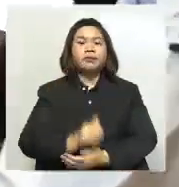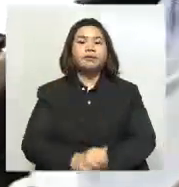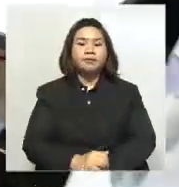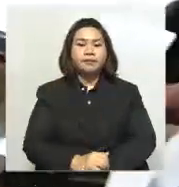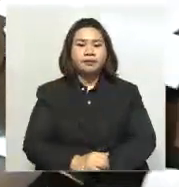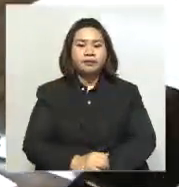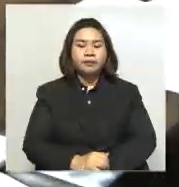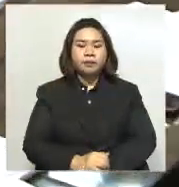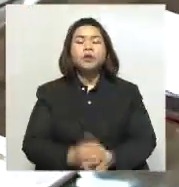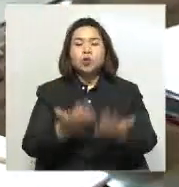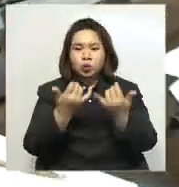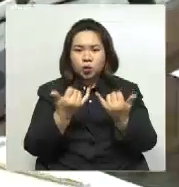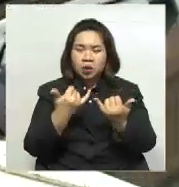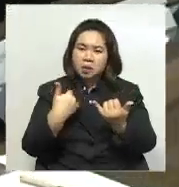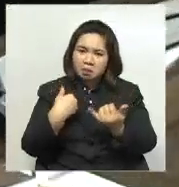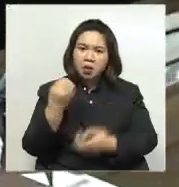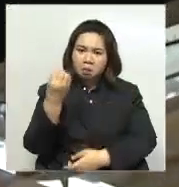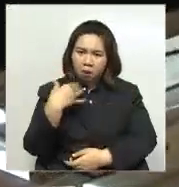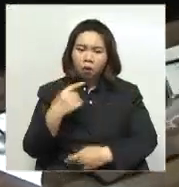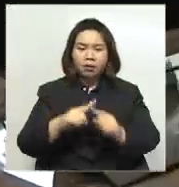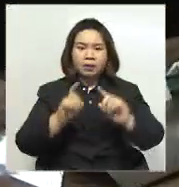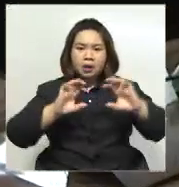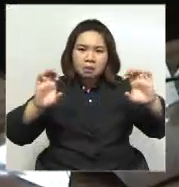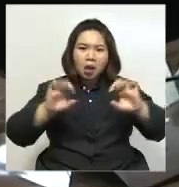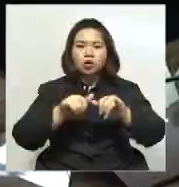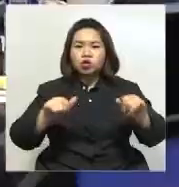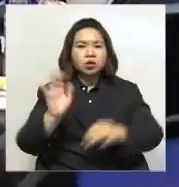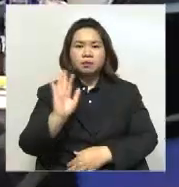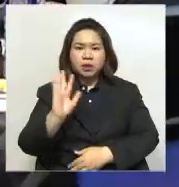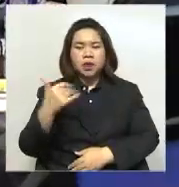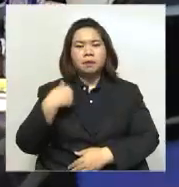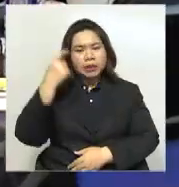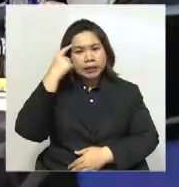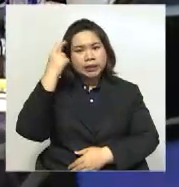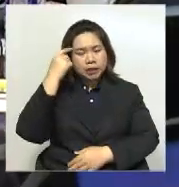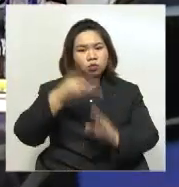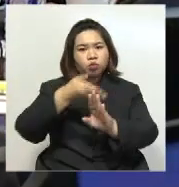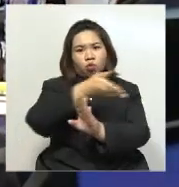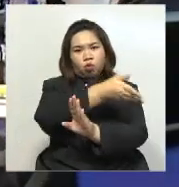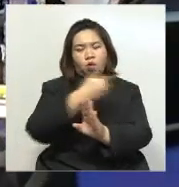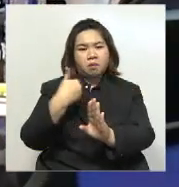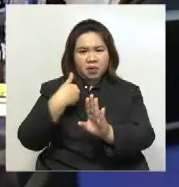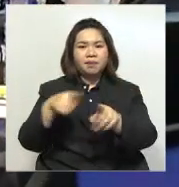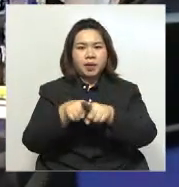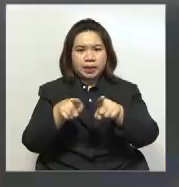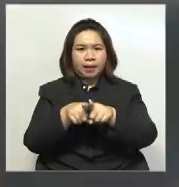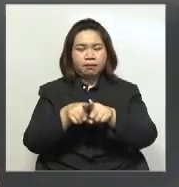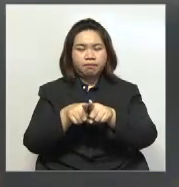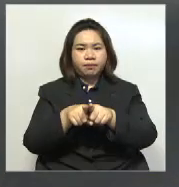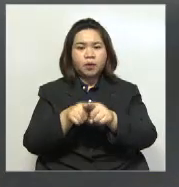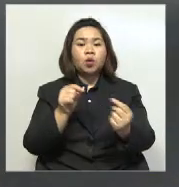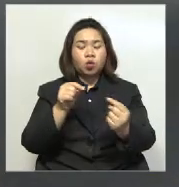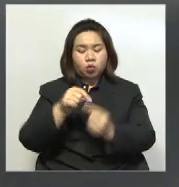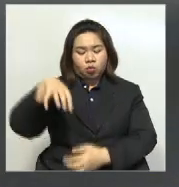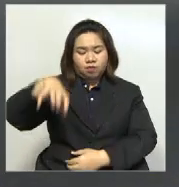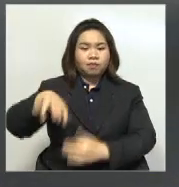แน่นอนนะคะมีเสียงสะท้อนมาแบบนี้ภาครัฐก็ไม่ได้นิ่งเฉยเหมือนกันเพราะว่าคิดหาทางไว้ตั้งแต่ช่วงต้นที่ออกมาตรการนี้มาแล้วนะคะซึ่งท